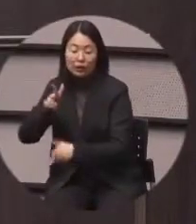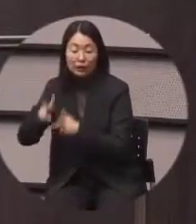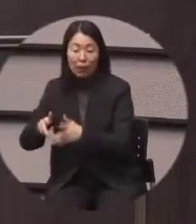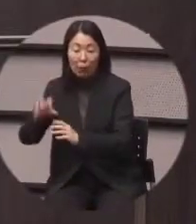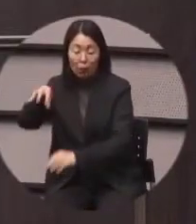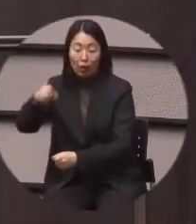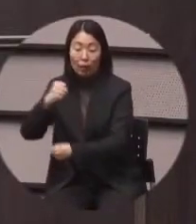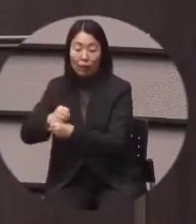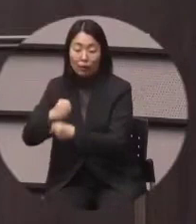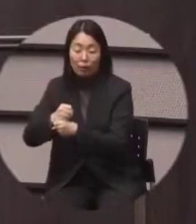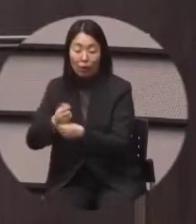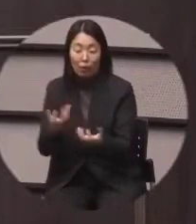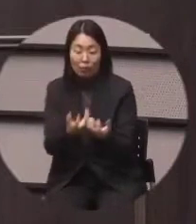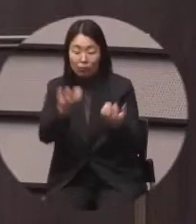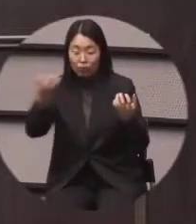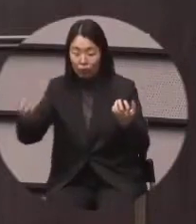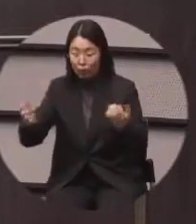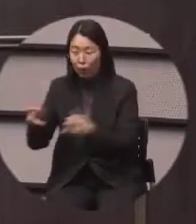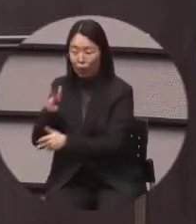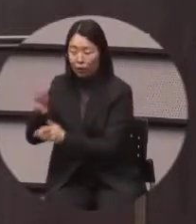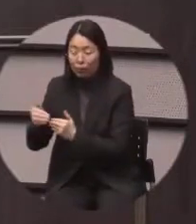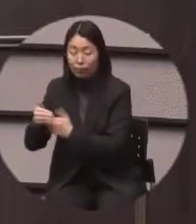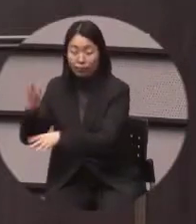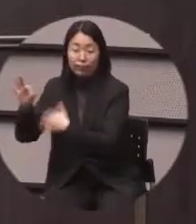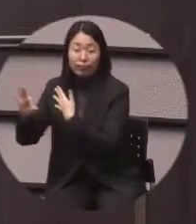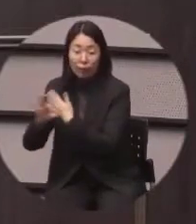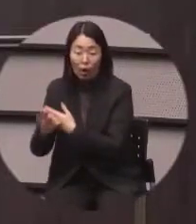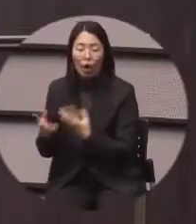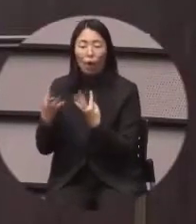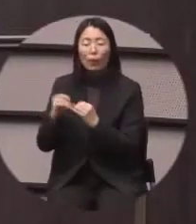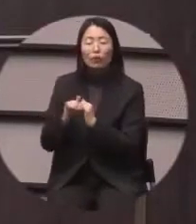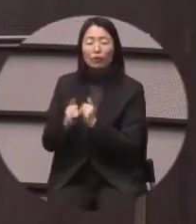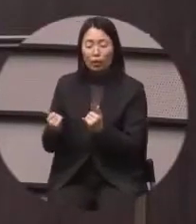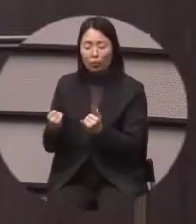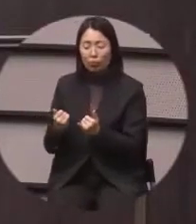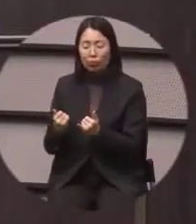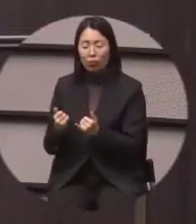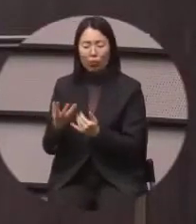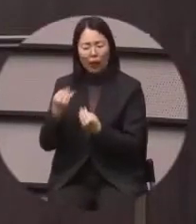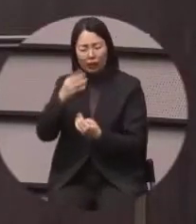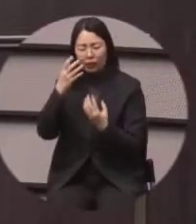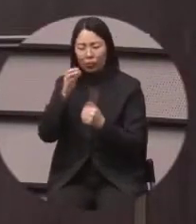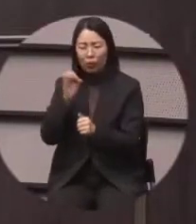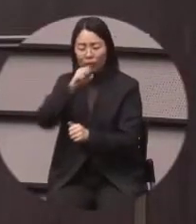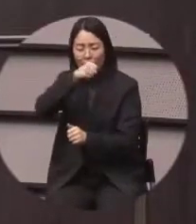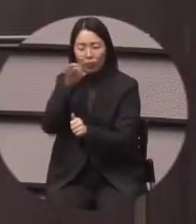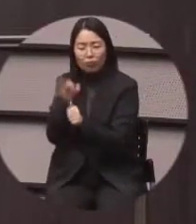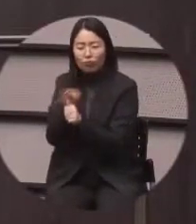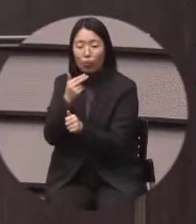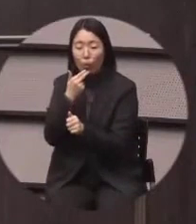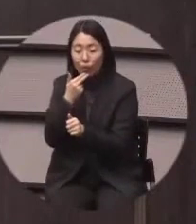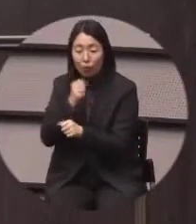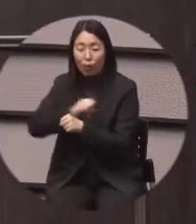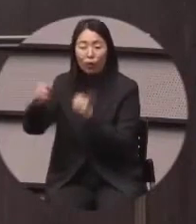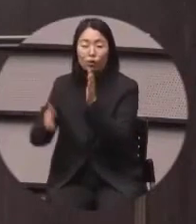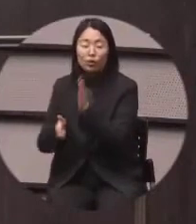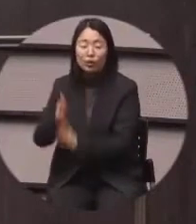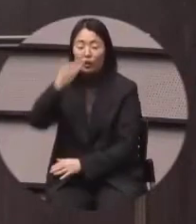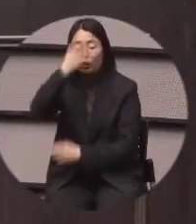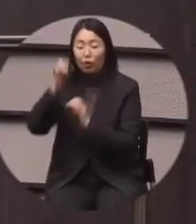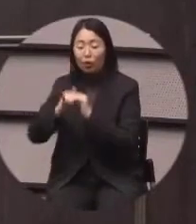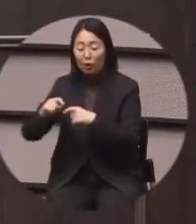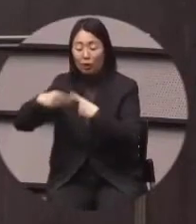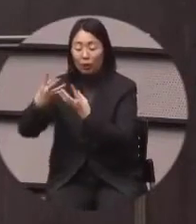공간에서 사업 추진이 이루어진다면 많은 예산의 투입 없이도 광주시 청년들의 참여를 더욱 높일 수